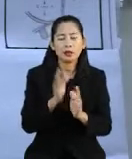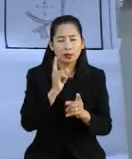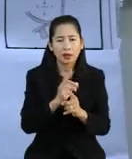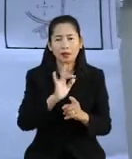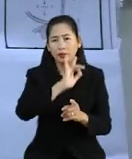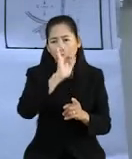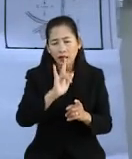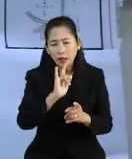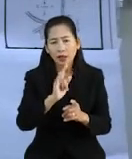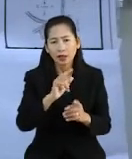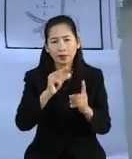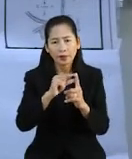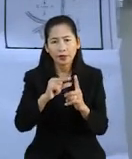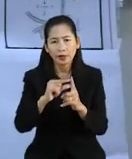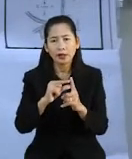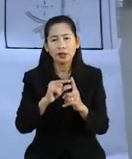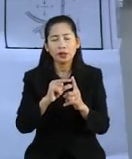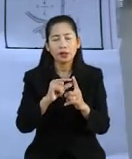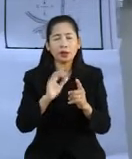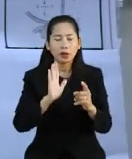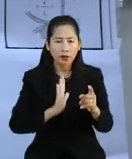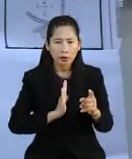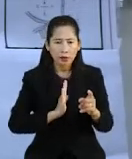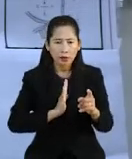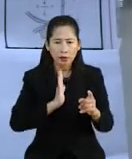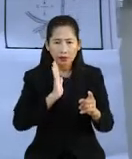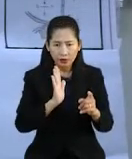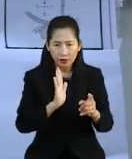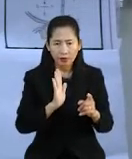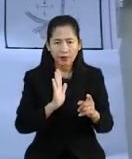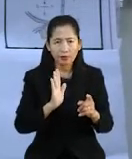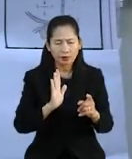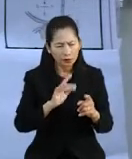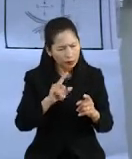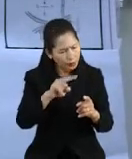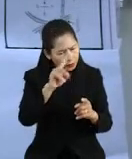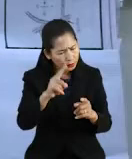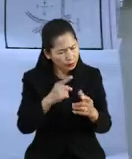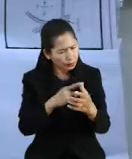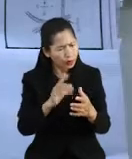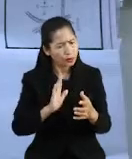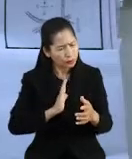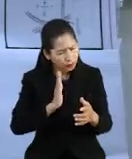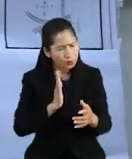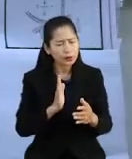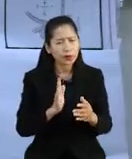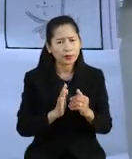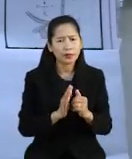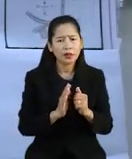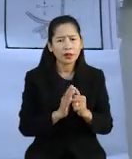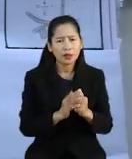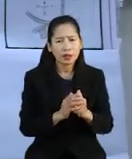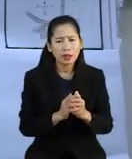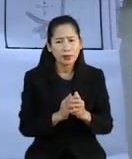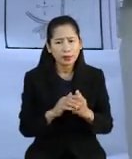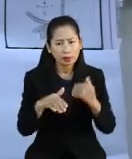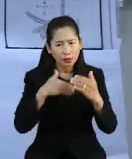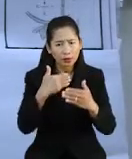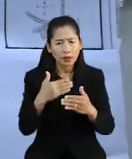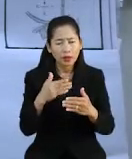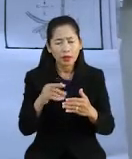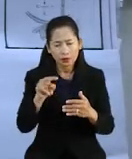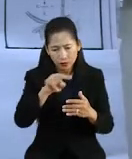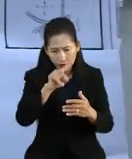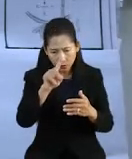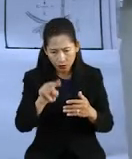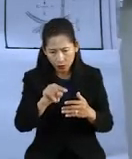trơ pra xâm nuôn cua xòm chà môn bây để xạ xưa kế thở cua xòm pra xâm nuôn cua xòm xần bần to máu cứ